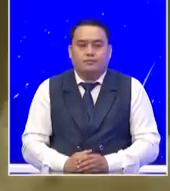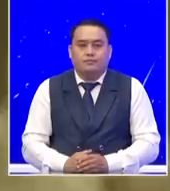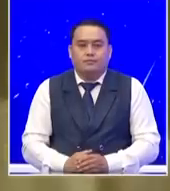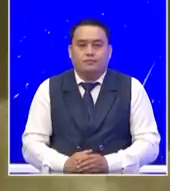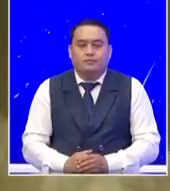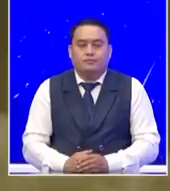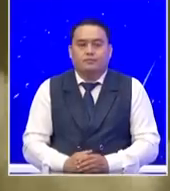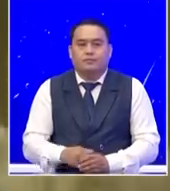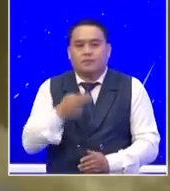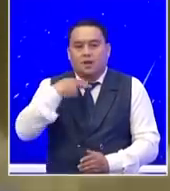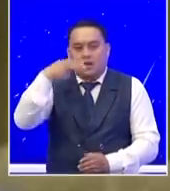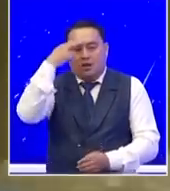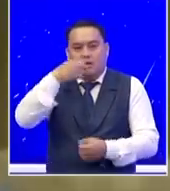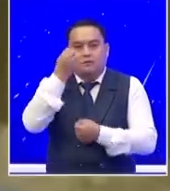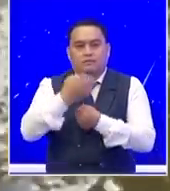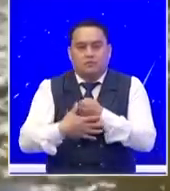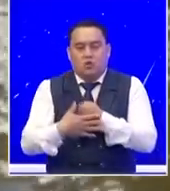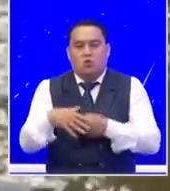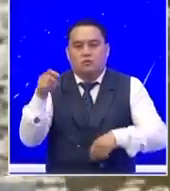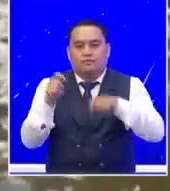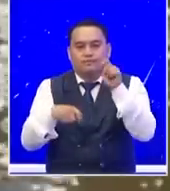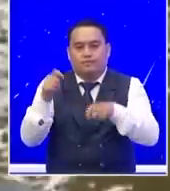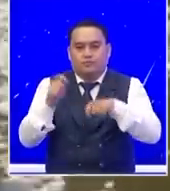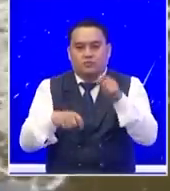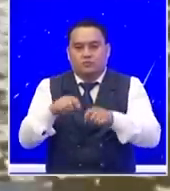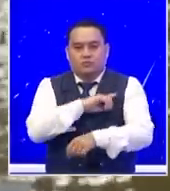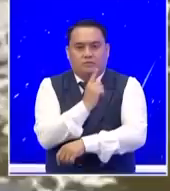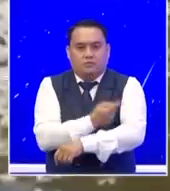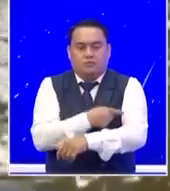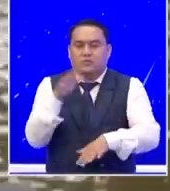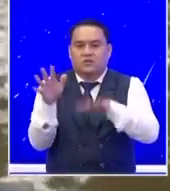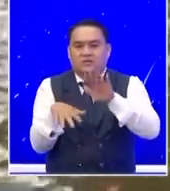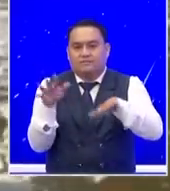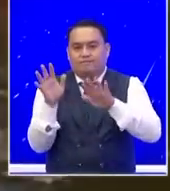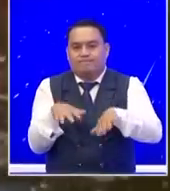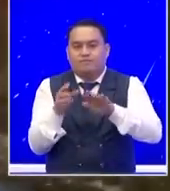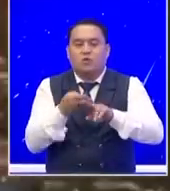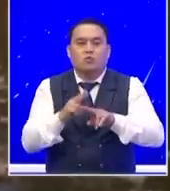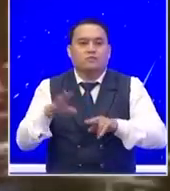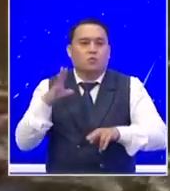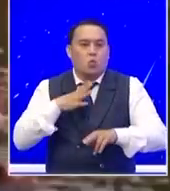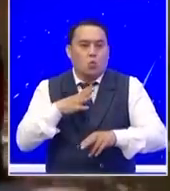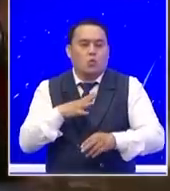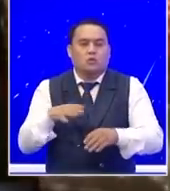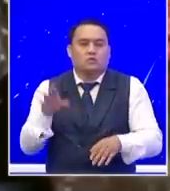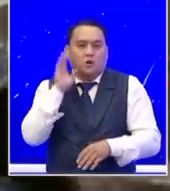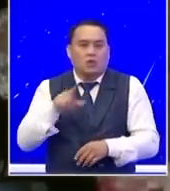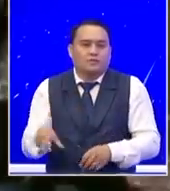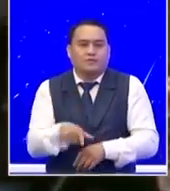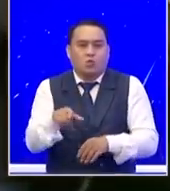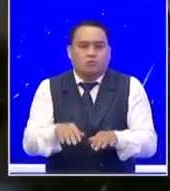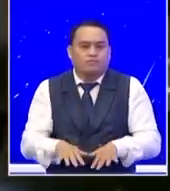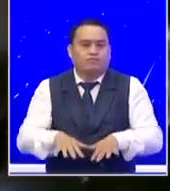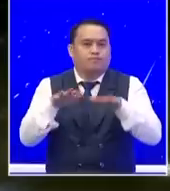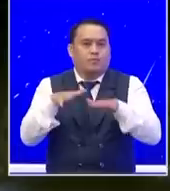Милан көшелерін су басты. Кеше өңірде толассыз жауын жауып, салдарынан Сивезо өзені арнасынан асты. Су тасқыны бас аяғы